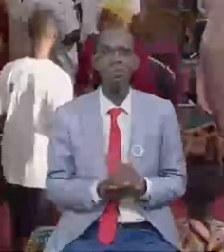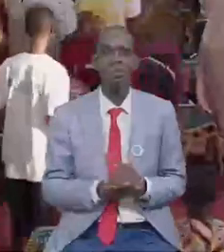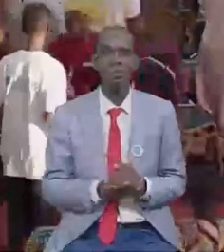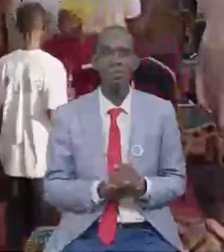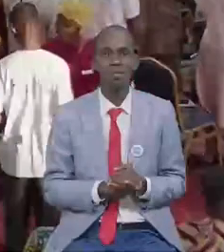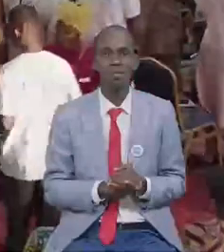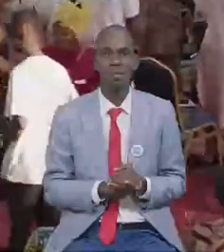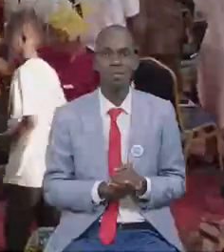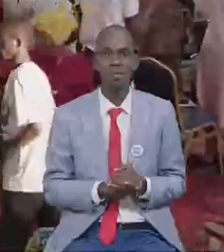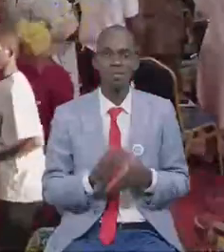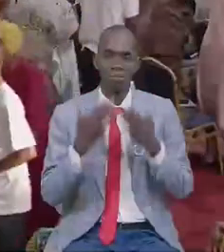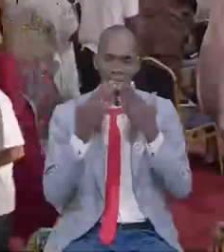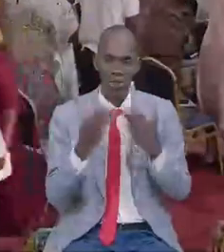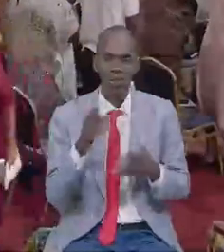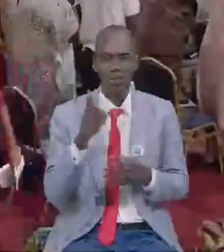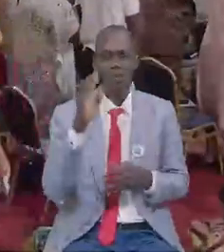Merci, pasteur.